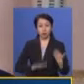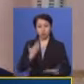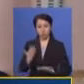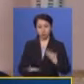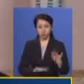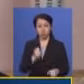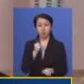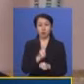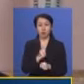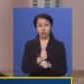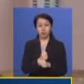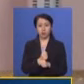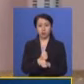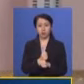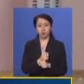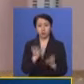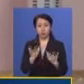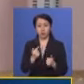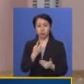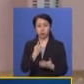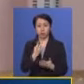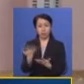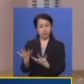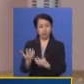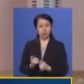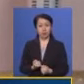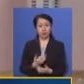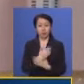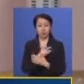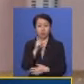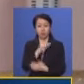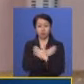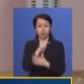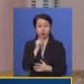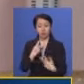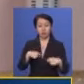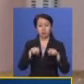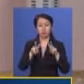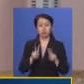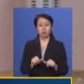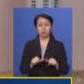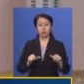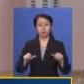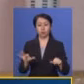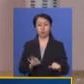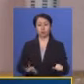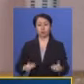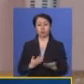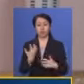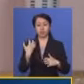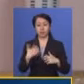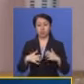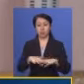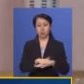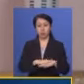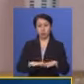актировать, значит, падеж, изъятие. После этого, значит, специальная комиссия, созданная на уровне области, определит